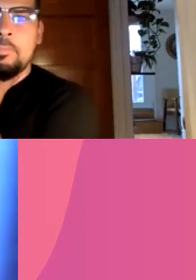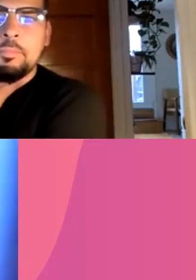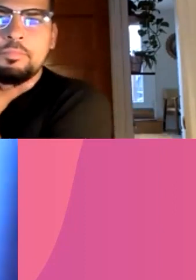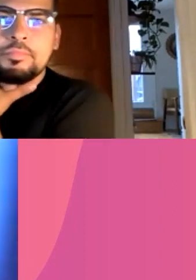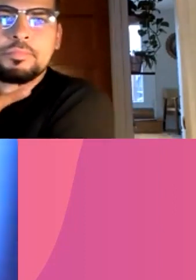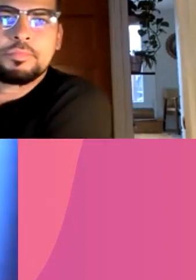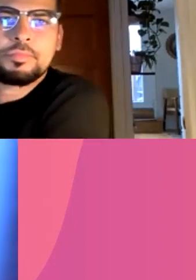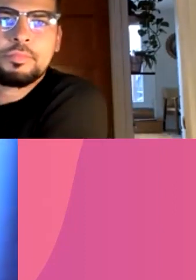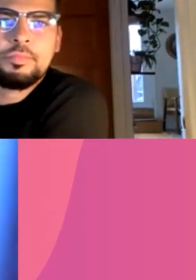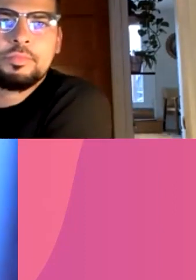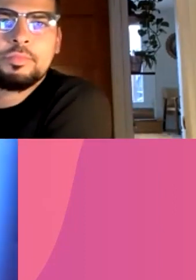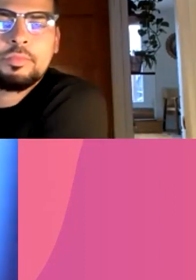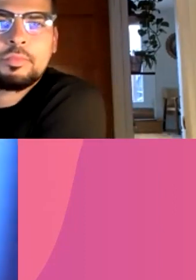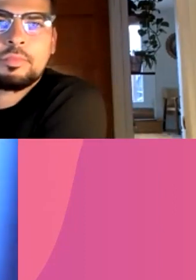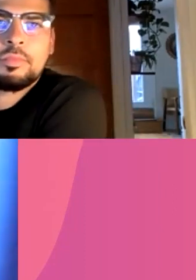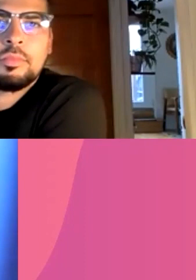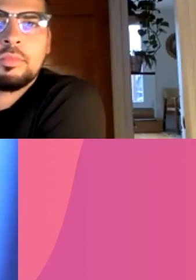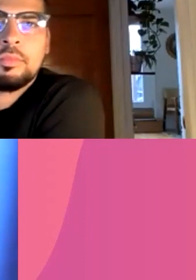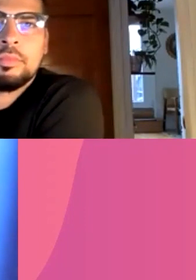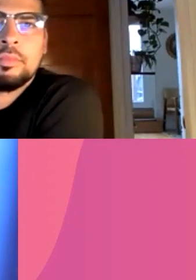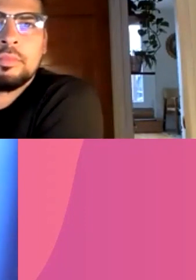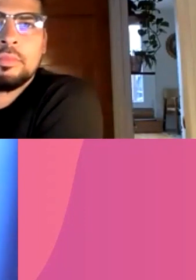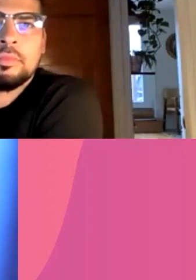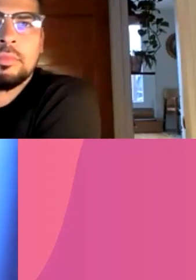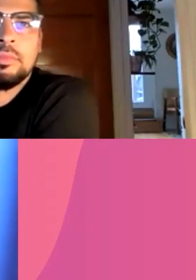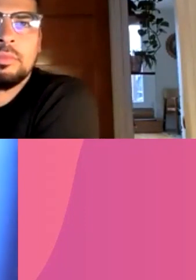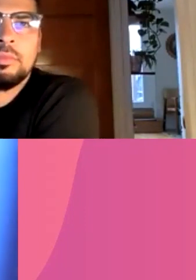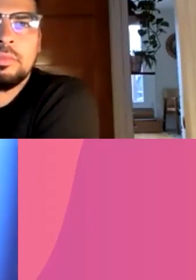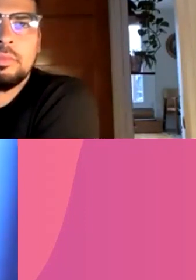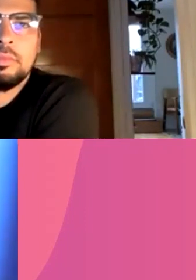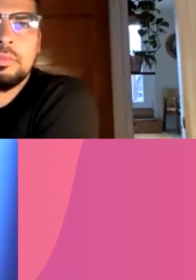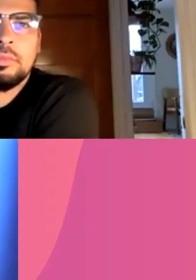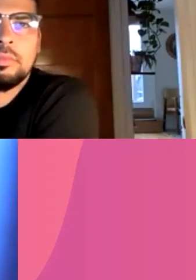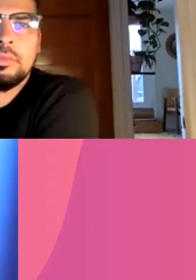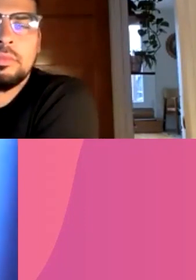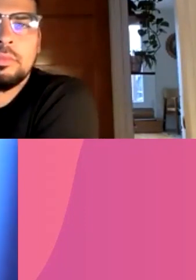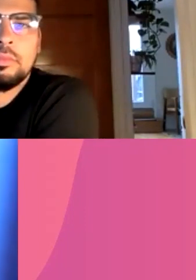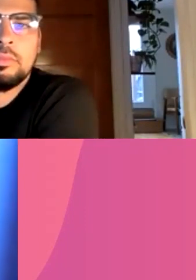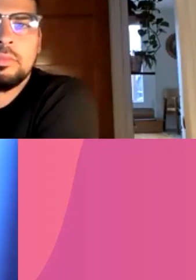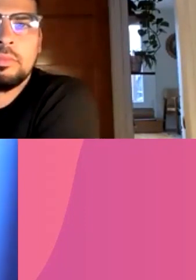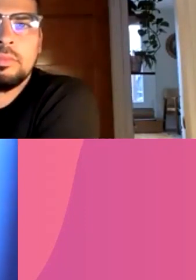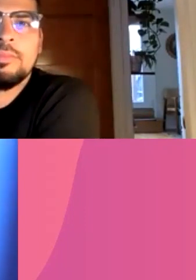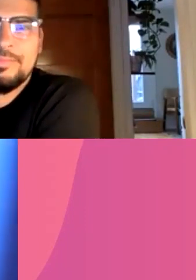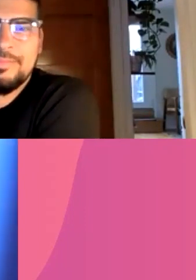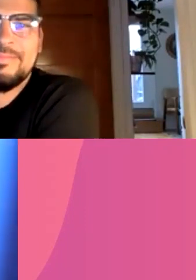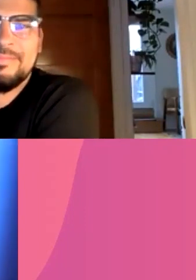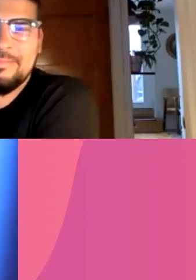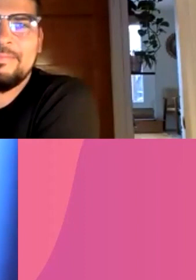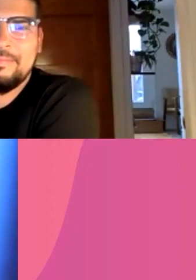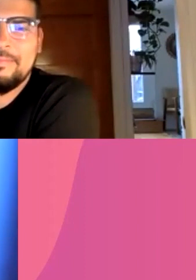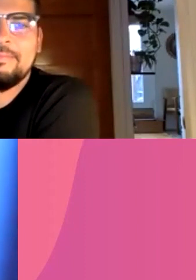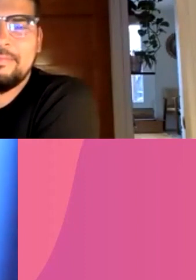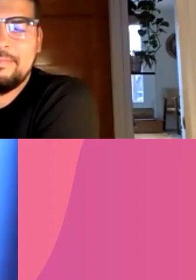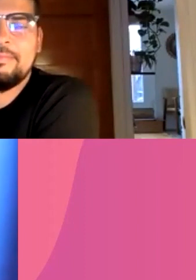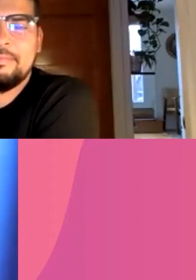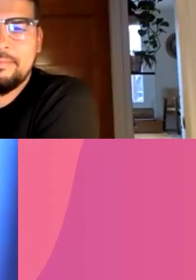pour pouvoir agir plus immédiatement parce que nous avons évidemment du travail, créer des associations de programmes et de services, mais tout